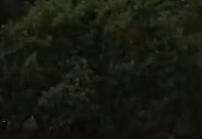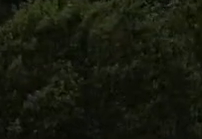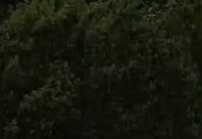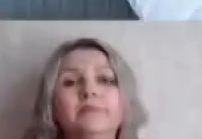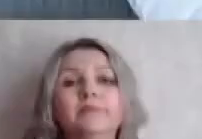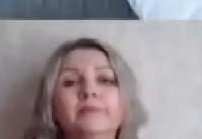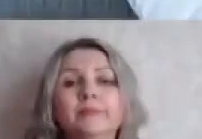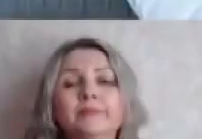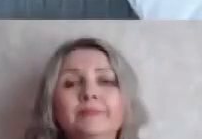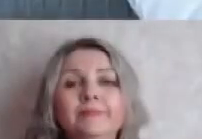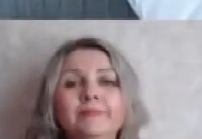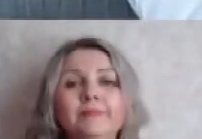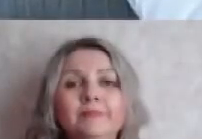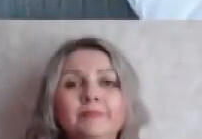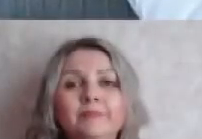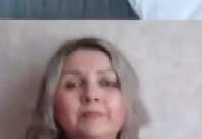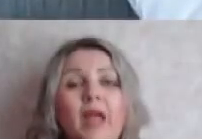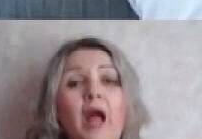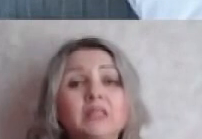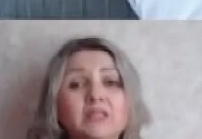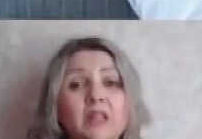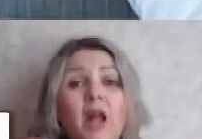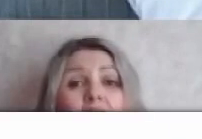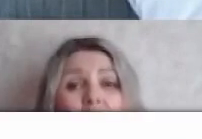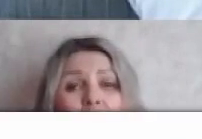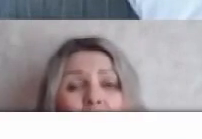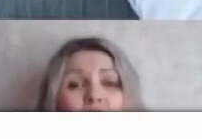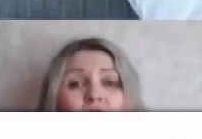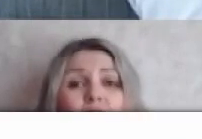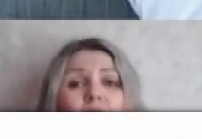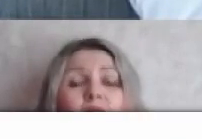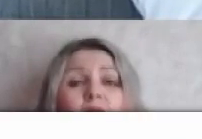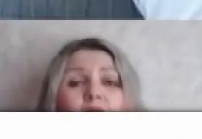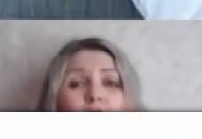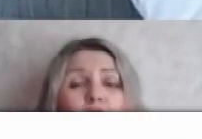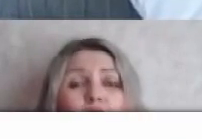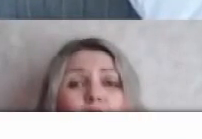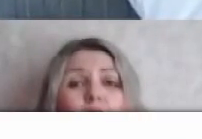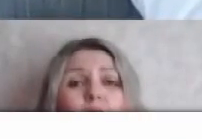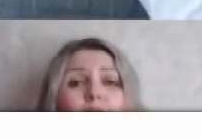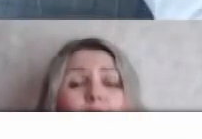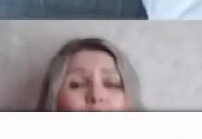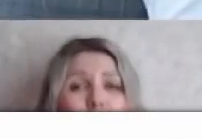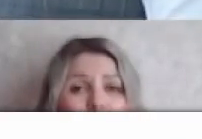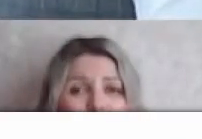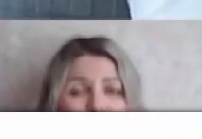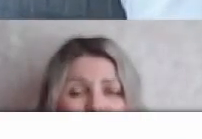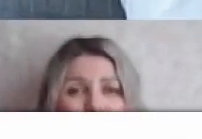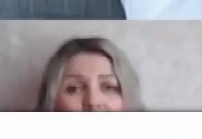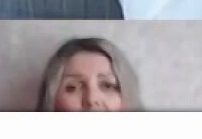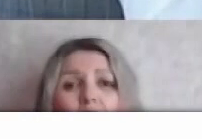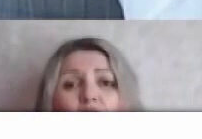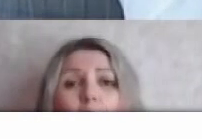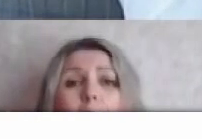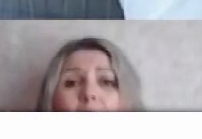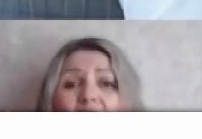сезоне. Александр Александрович, я к вам вот с чем обращаюсь. Ну, во-первых,